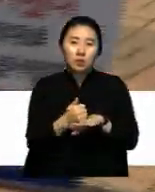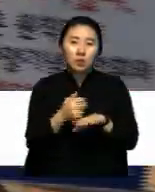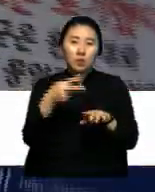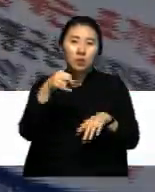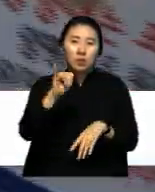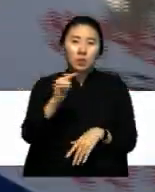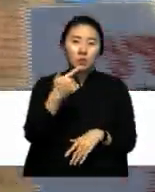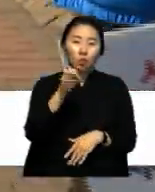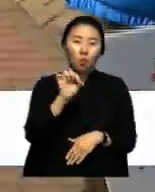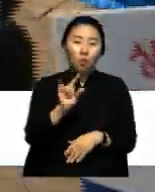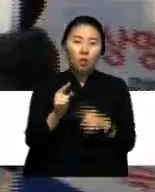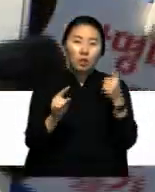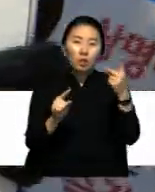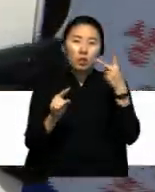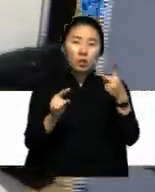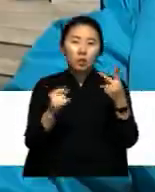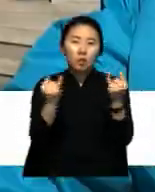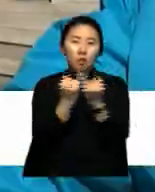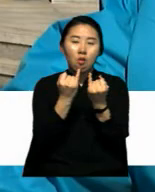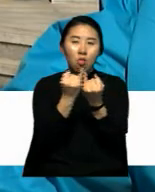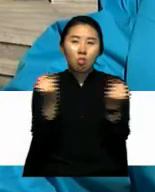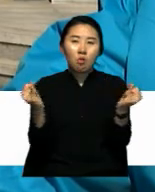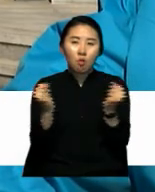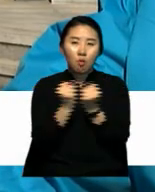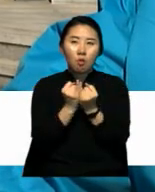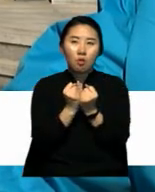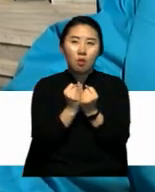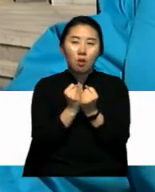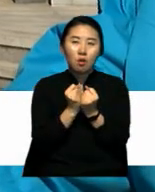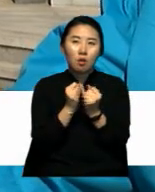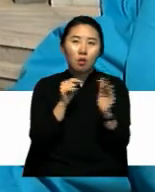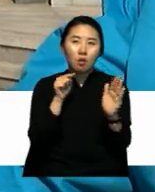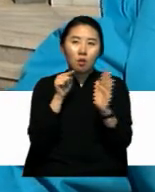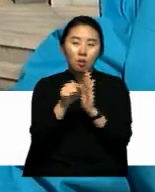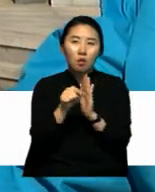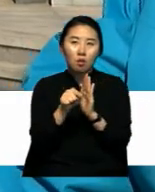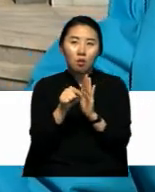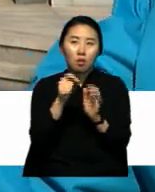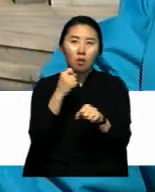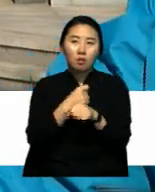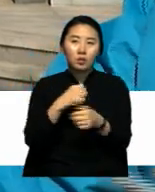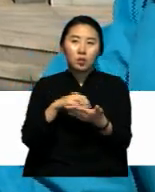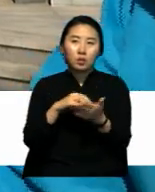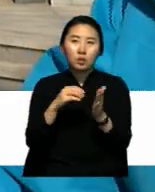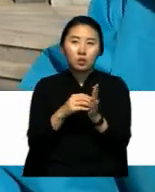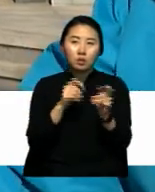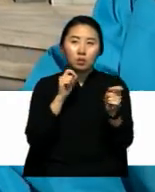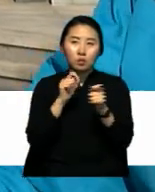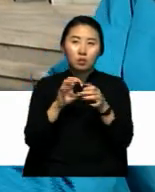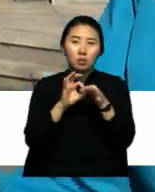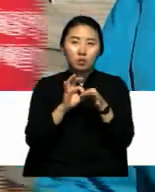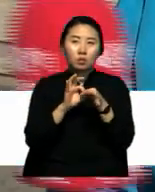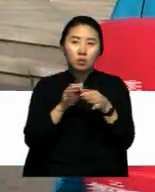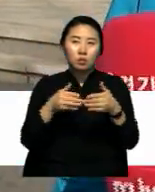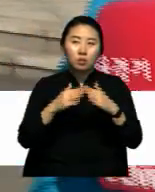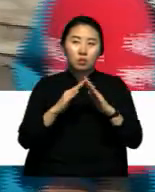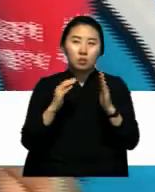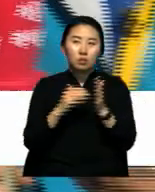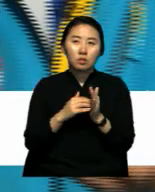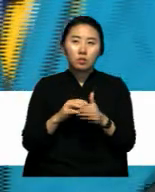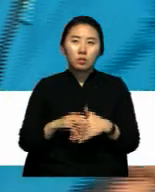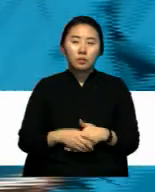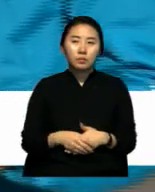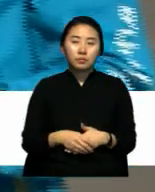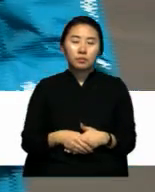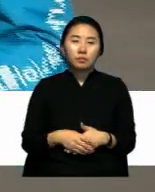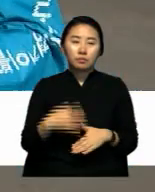2 부녀회가, 운영하고 있는 포장마차에서 뒷풀이를 하기도 하고, 네. 굉장히 밀접한 관계를 유지하고 그래서